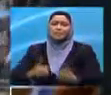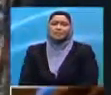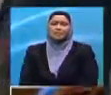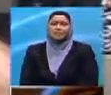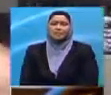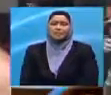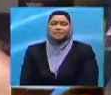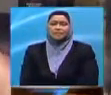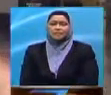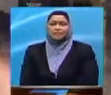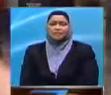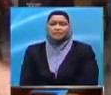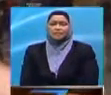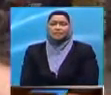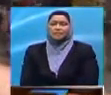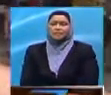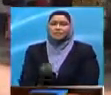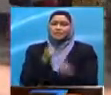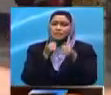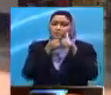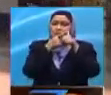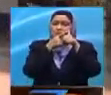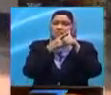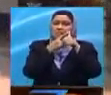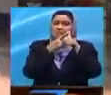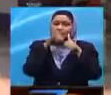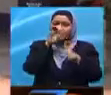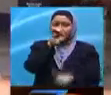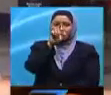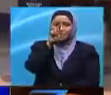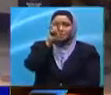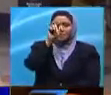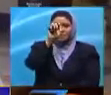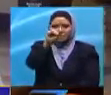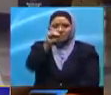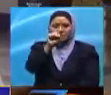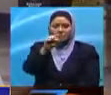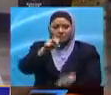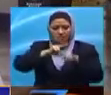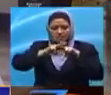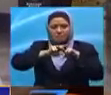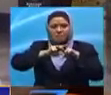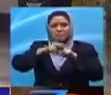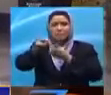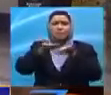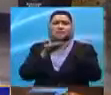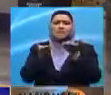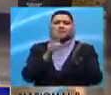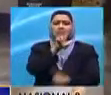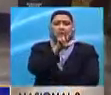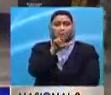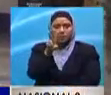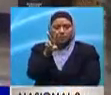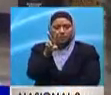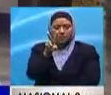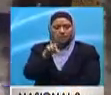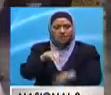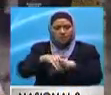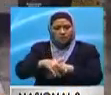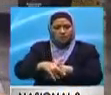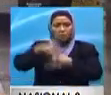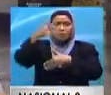ini asalnya TR ini servis di cuma 32 tapi di peringkat awal kita telah menambah